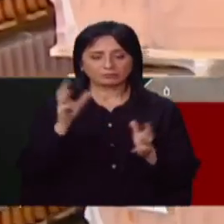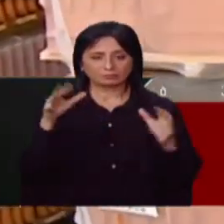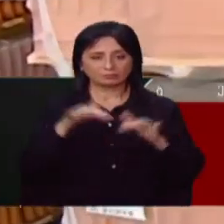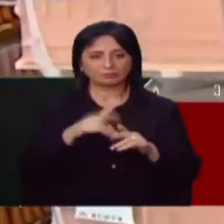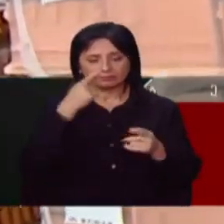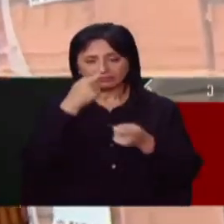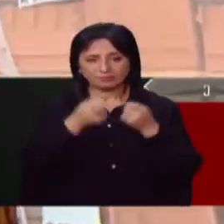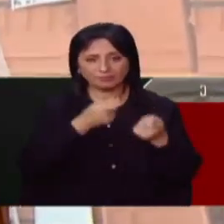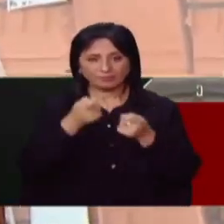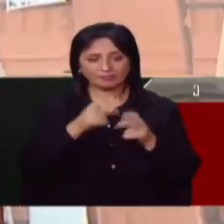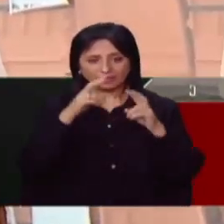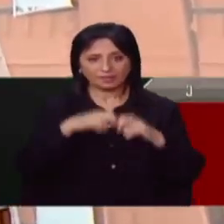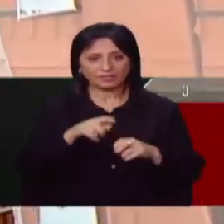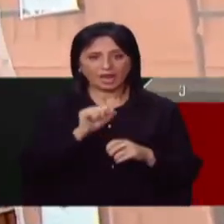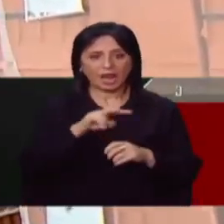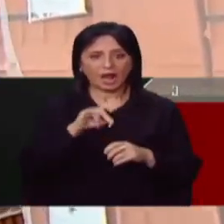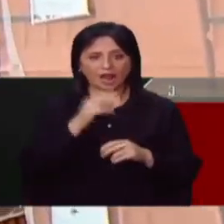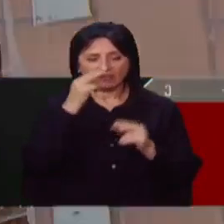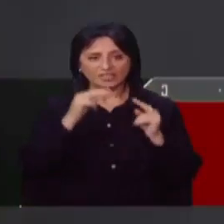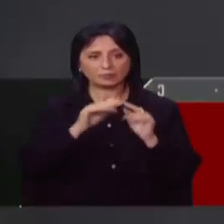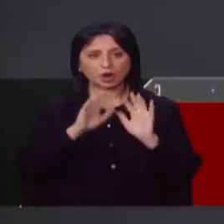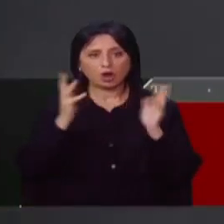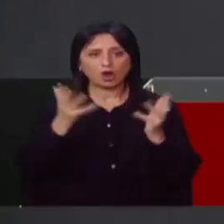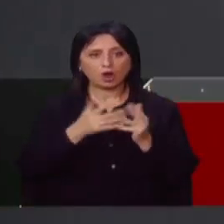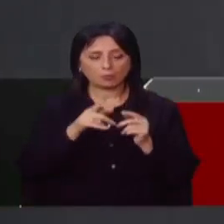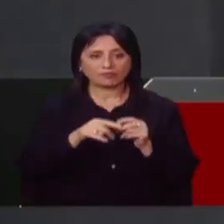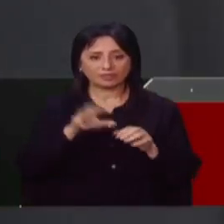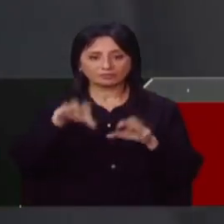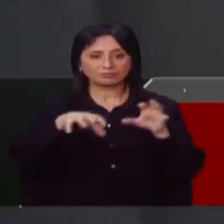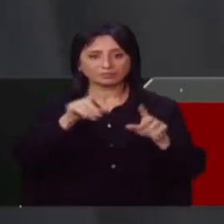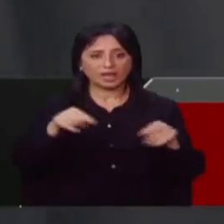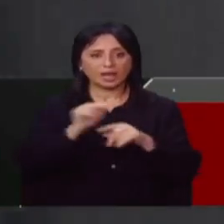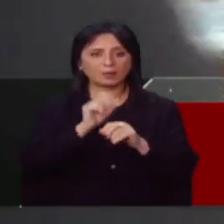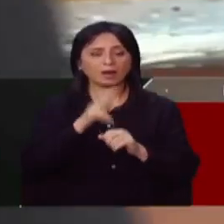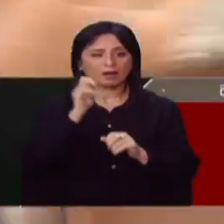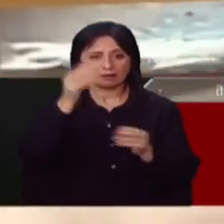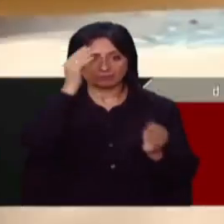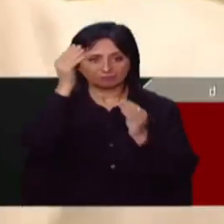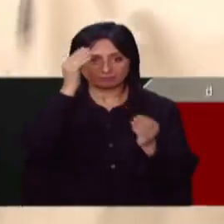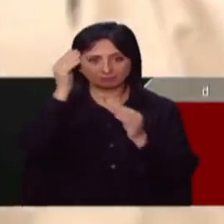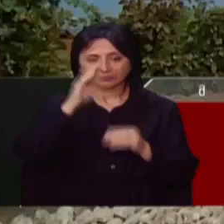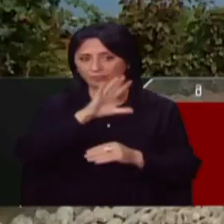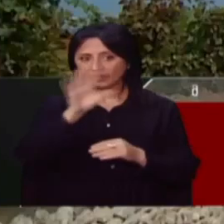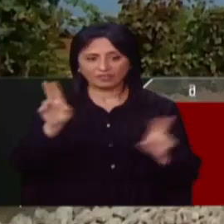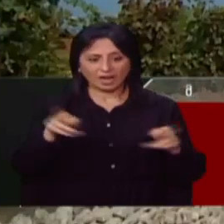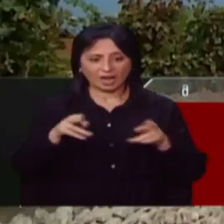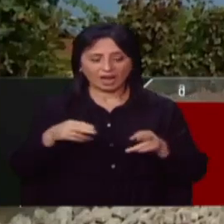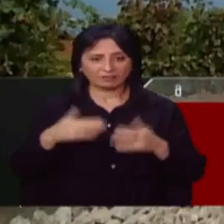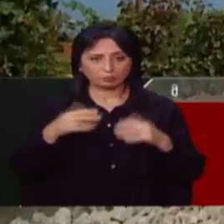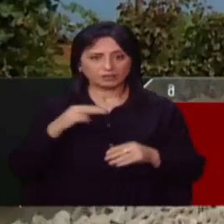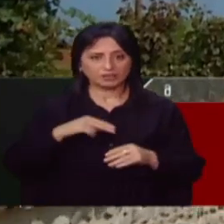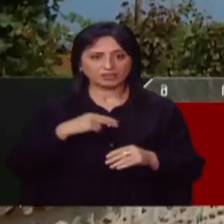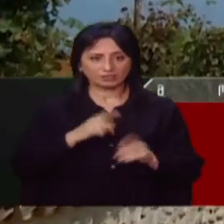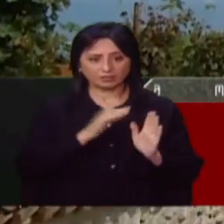იკრიბებიან და დეტალურად განიხილავენ ალავერდის სამონასტრო კომპლექსში შემავალი ობიექტების რეაბილიტაციის საკითხებს. ყველაფერი გათვლილია: